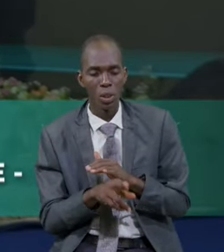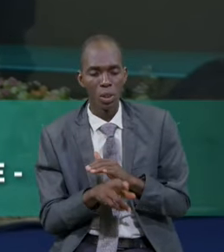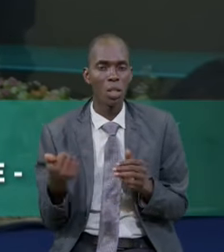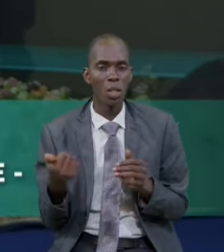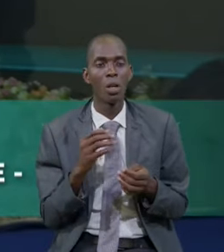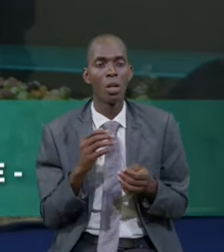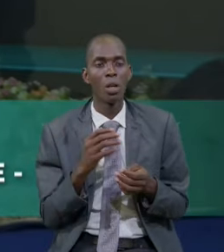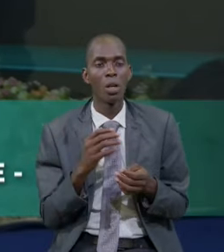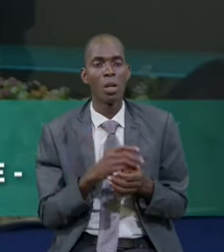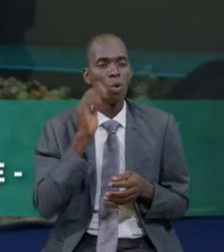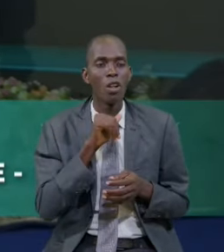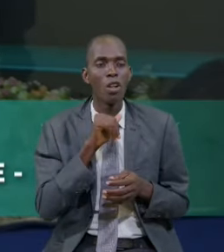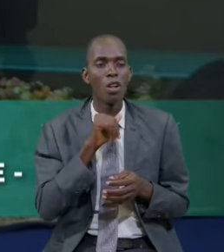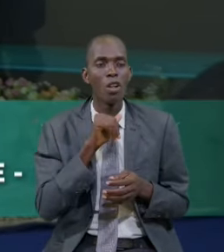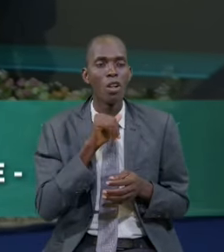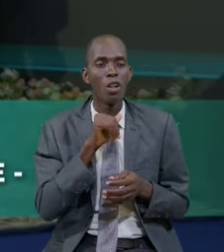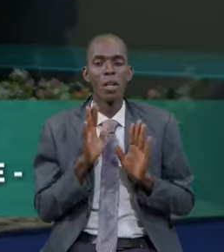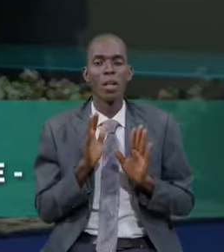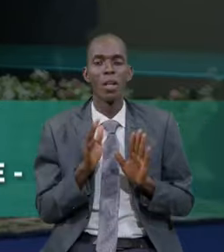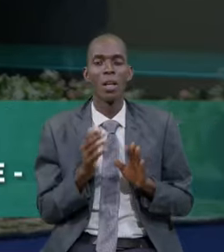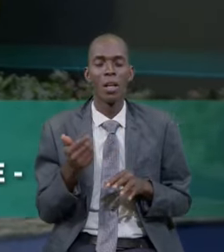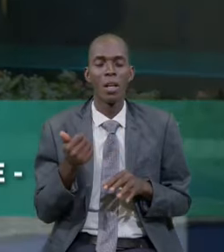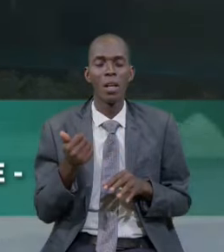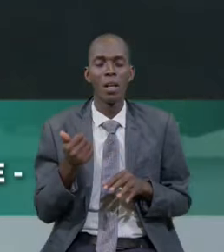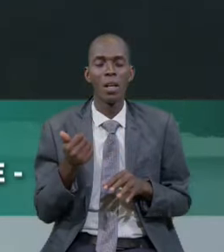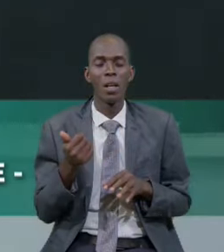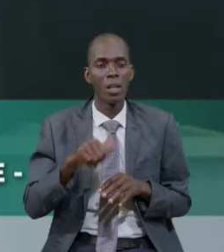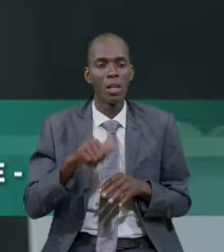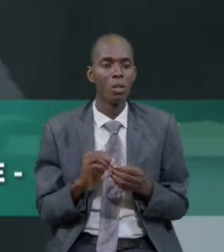Ils ne craindront plus personne.